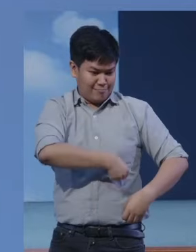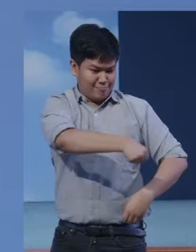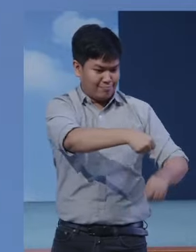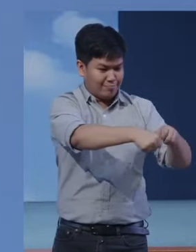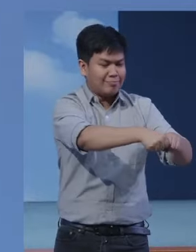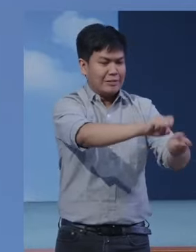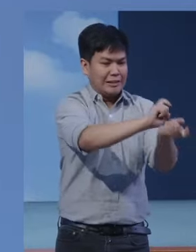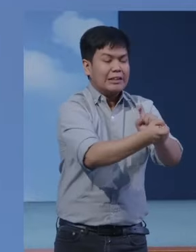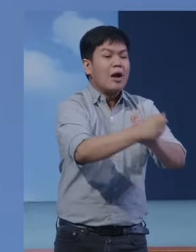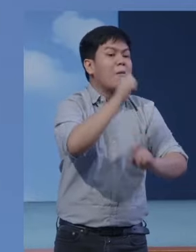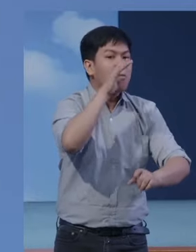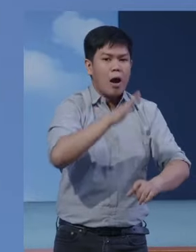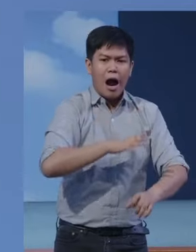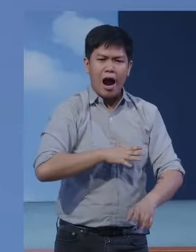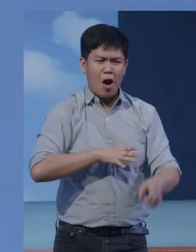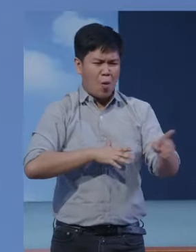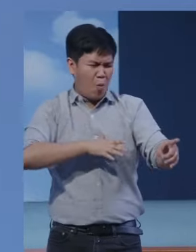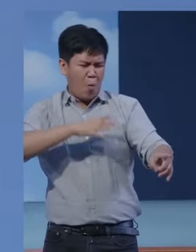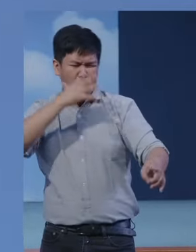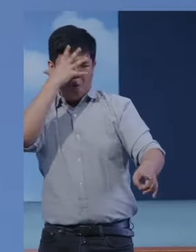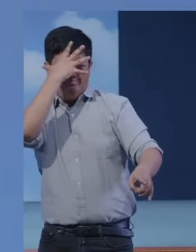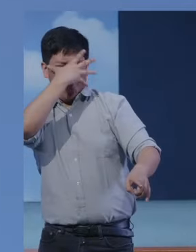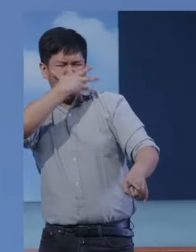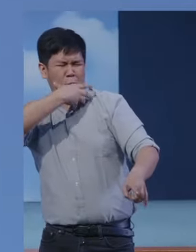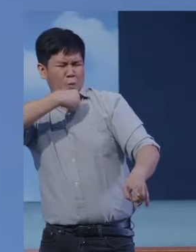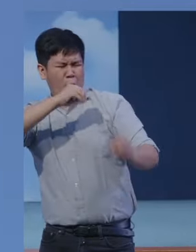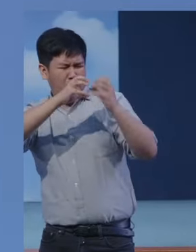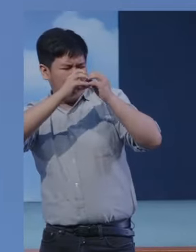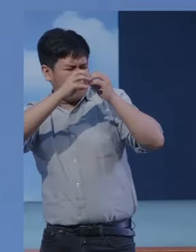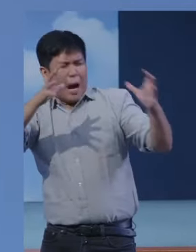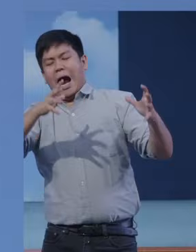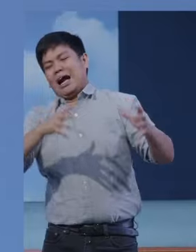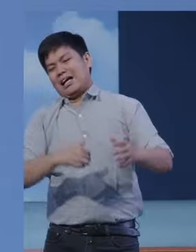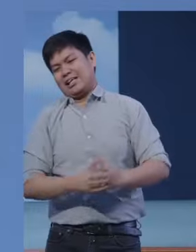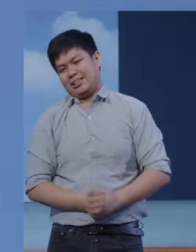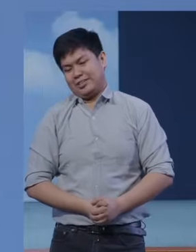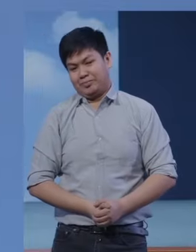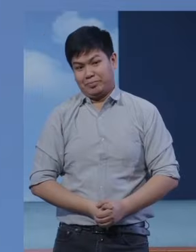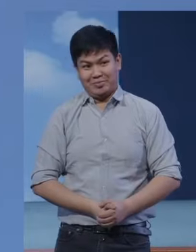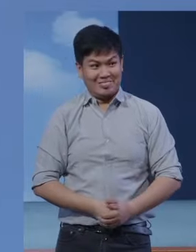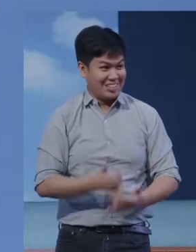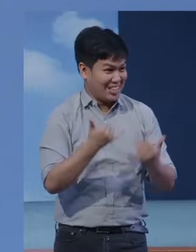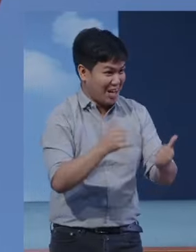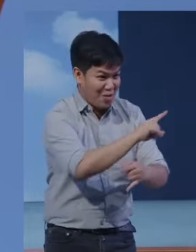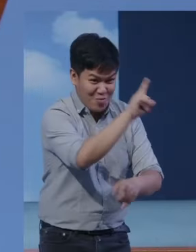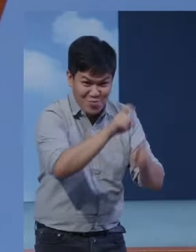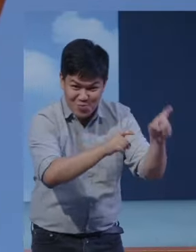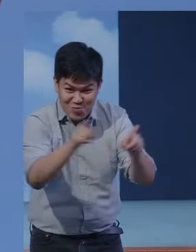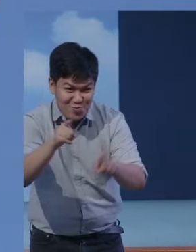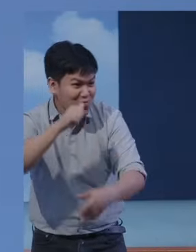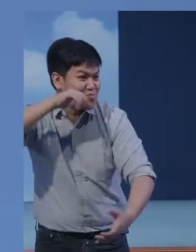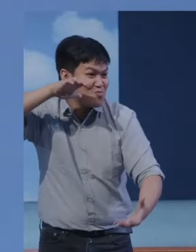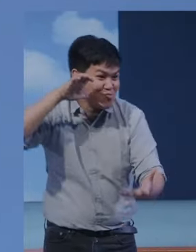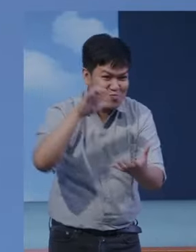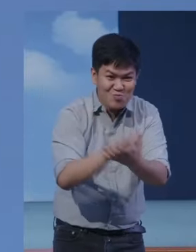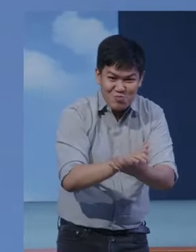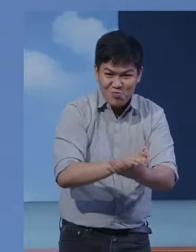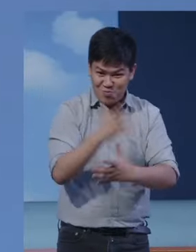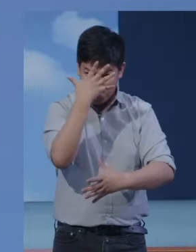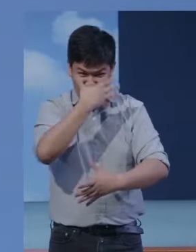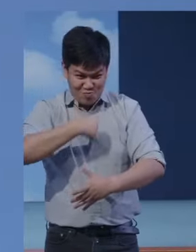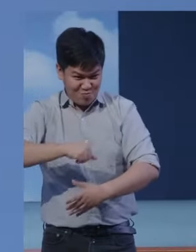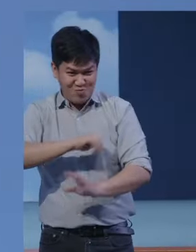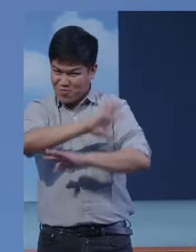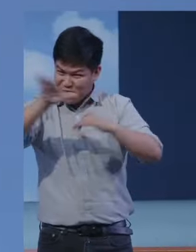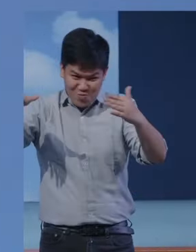ang pinakamaganda sa lahat ng kanyang nilikha at totoo naman y ba mga lalak ang ating mga babae ang pinakamaganda